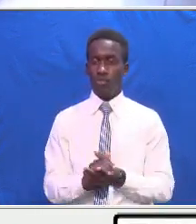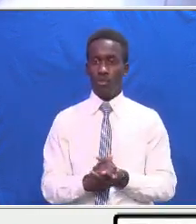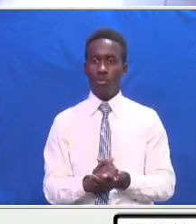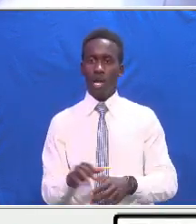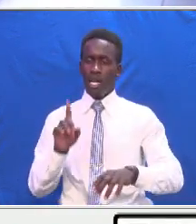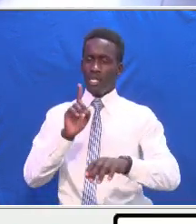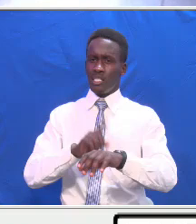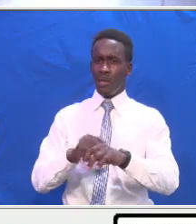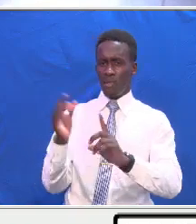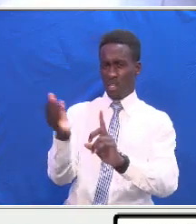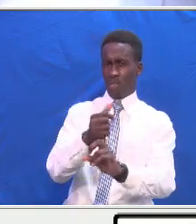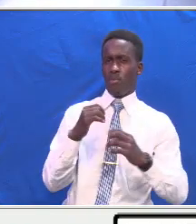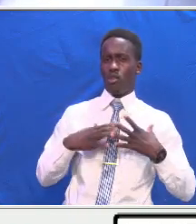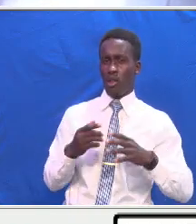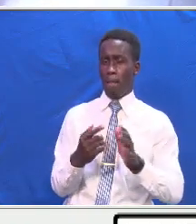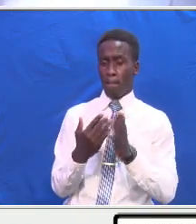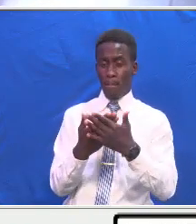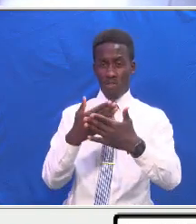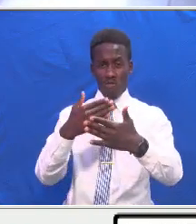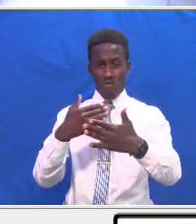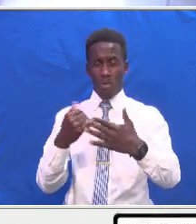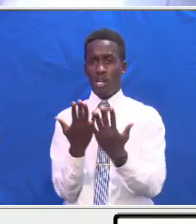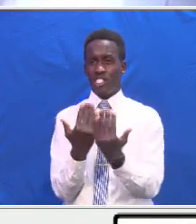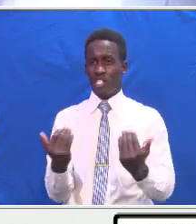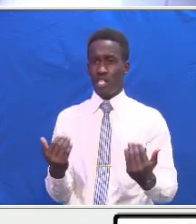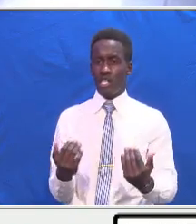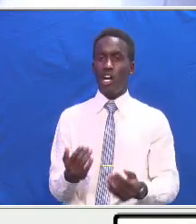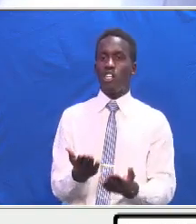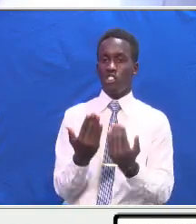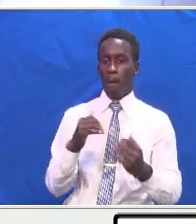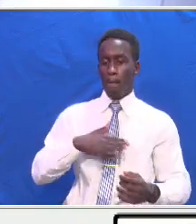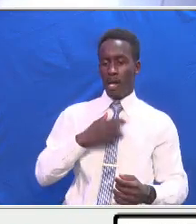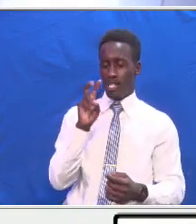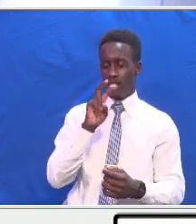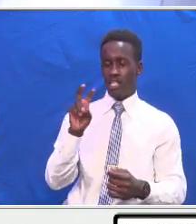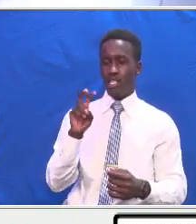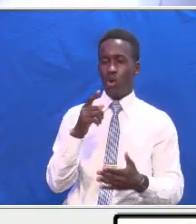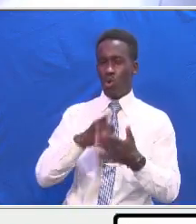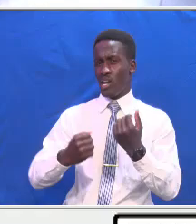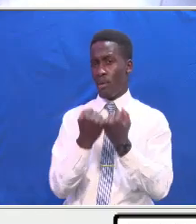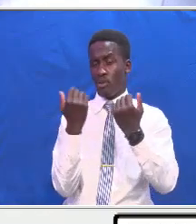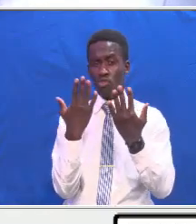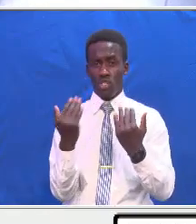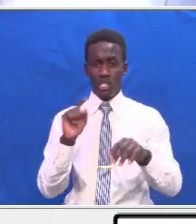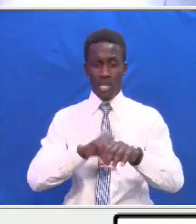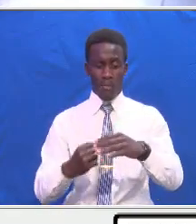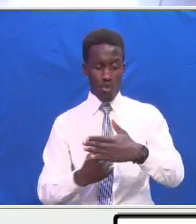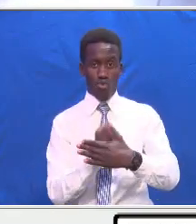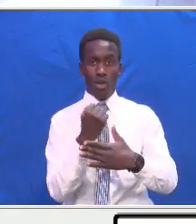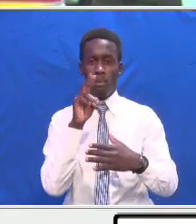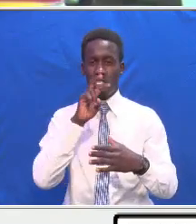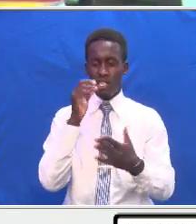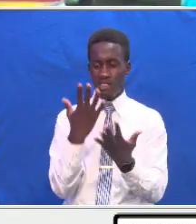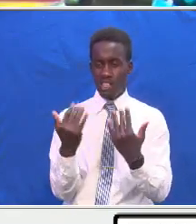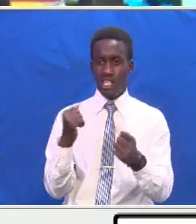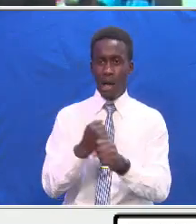my sons. He was at home with his sons. My son watched all this. What happens to children, our children as they are growing up, watching these things